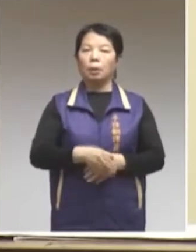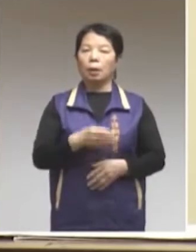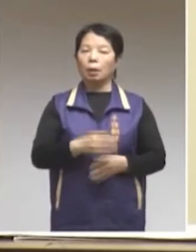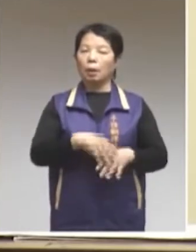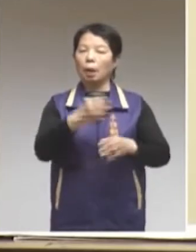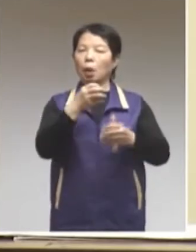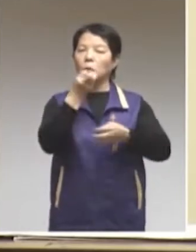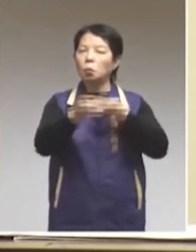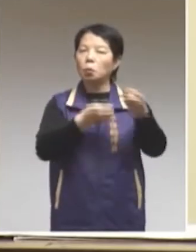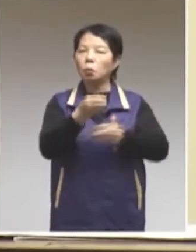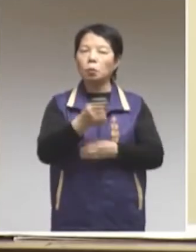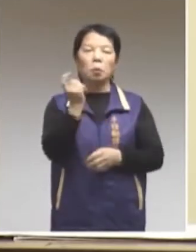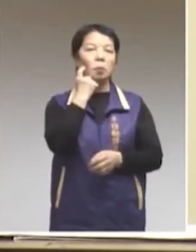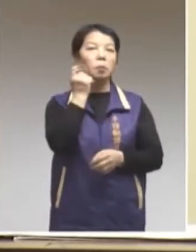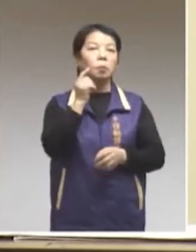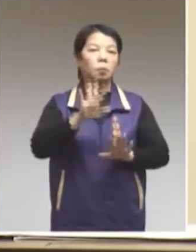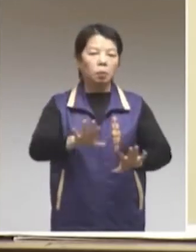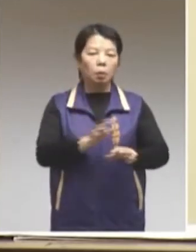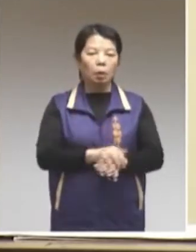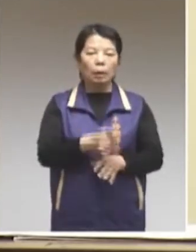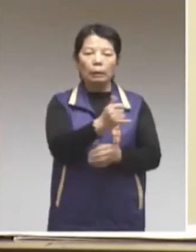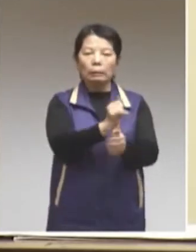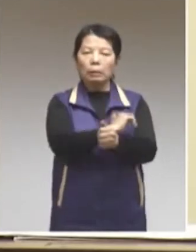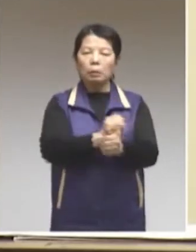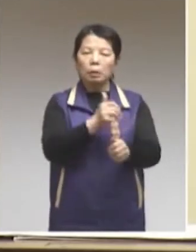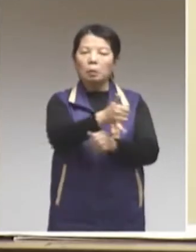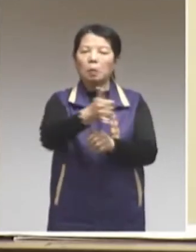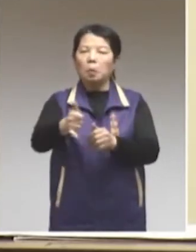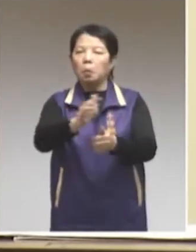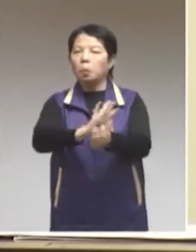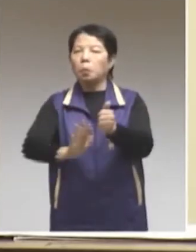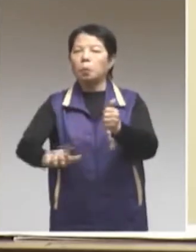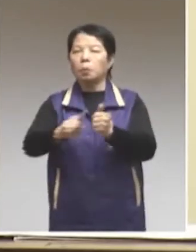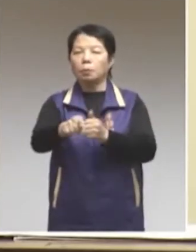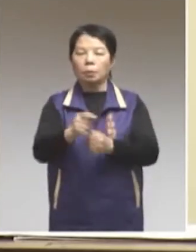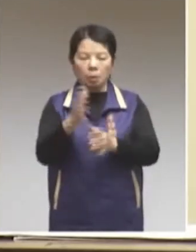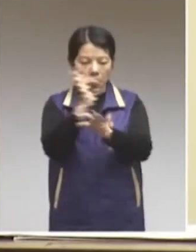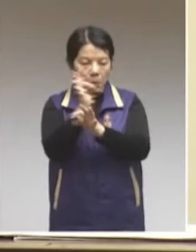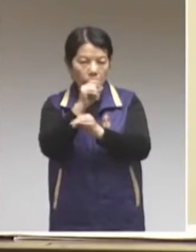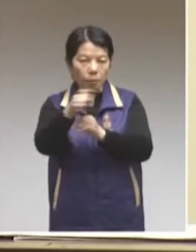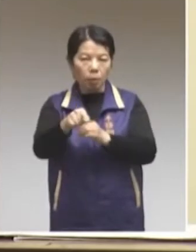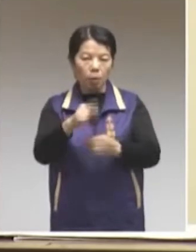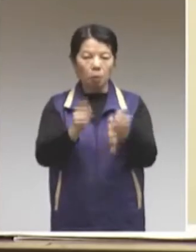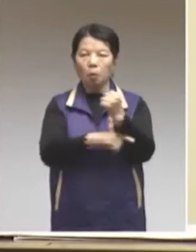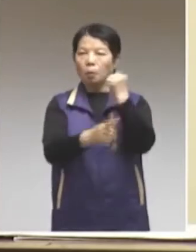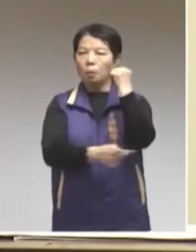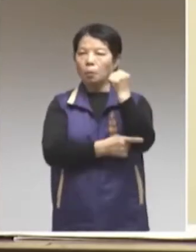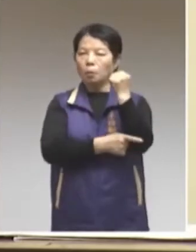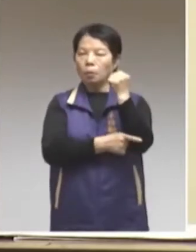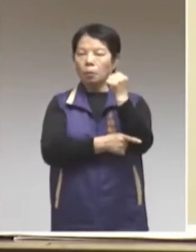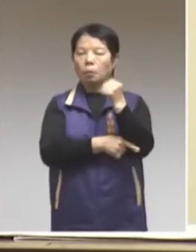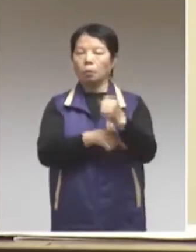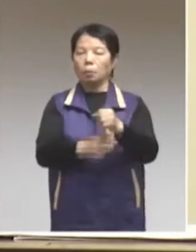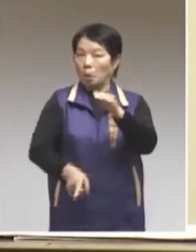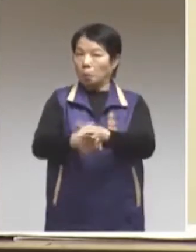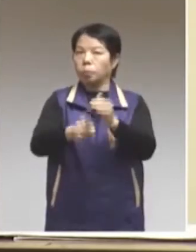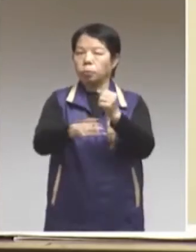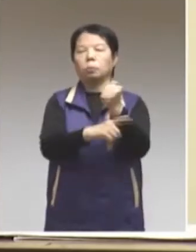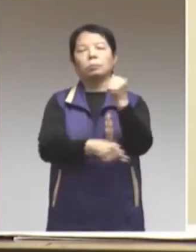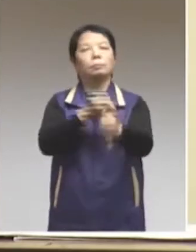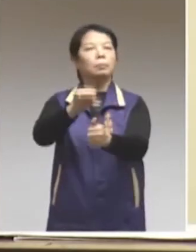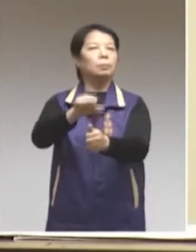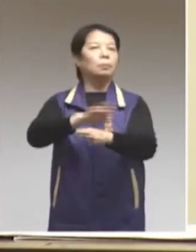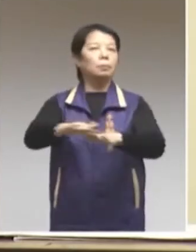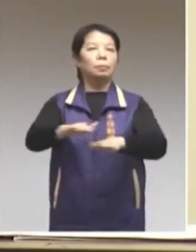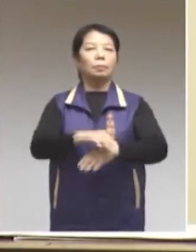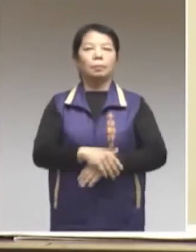述，那隐匿相关的足迹，那这个部分我们会依法进行这个处置，那相关的